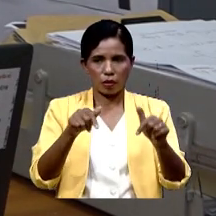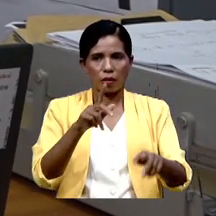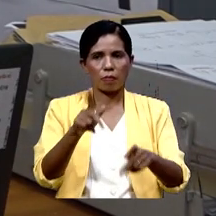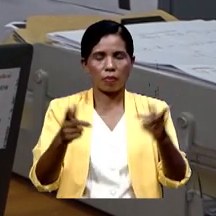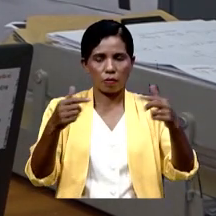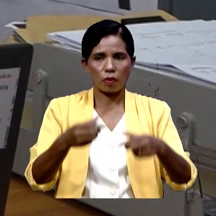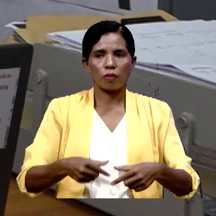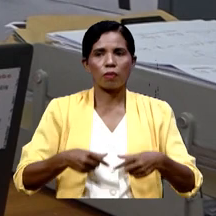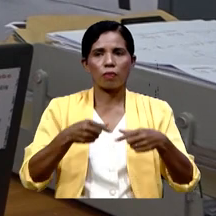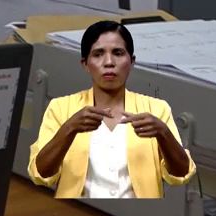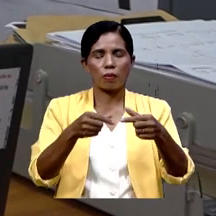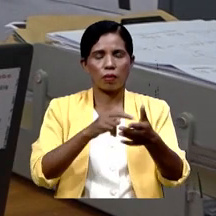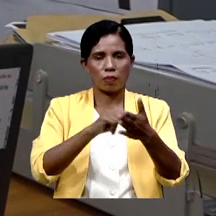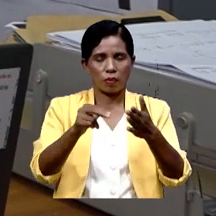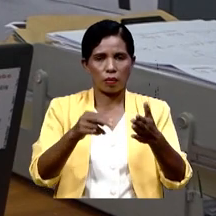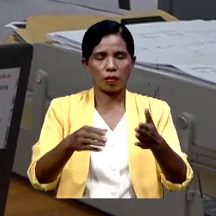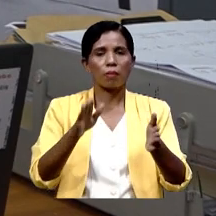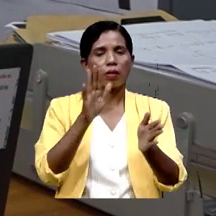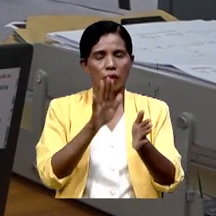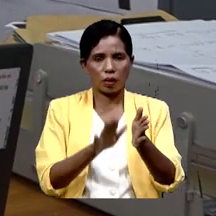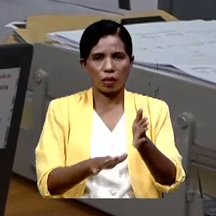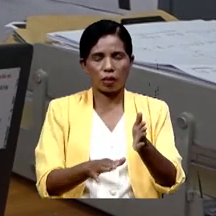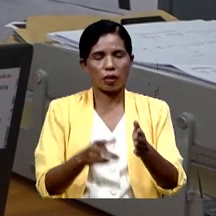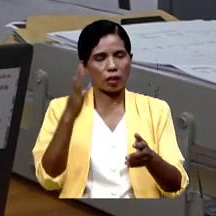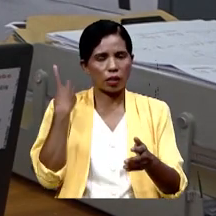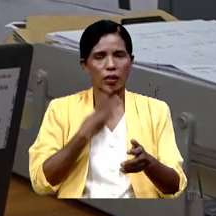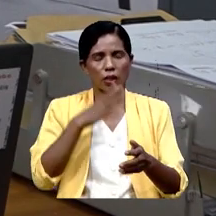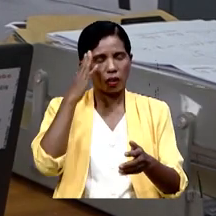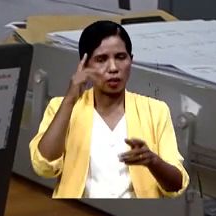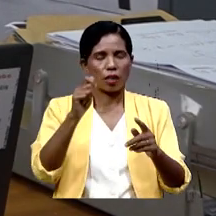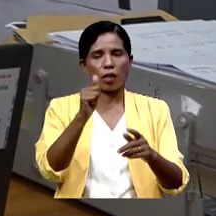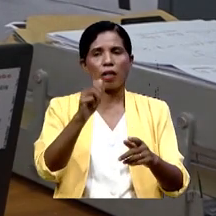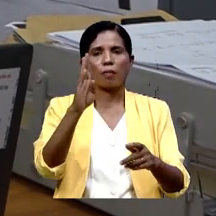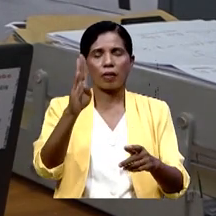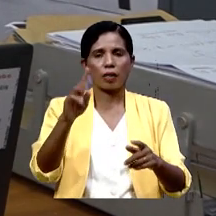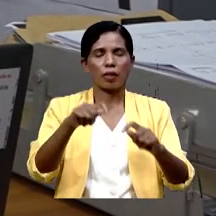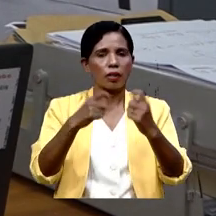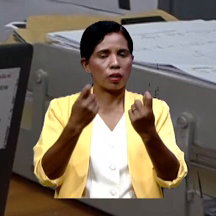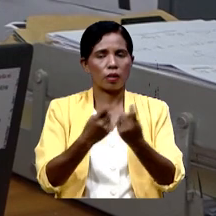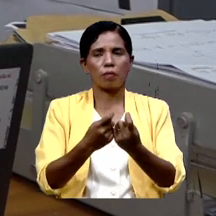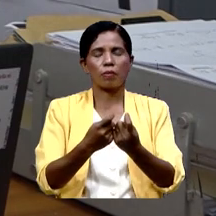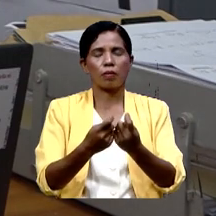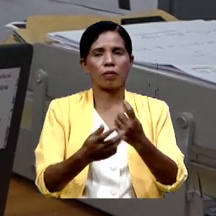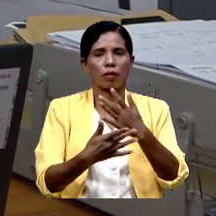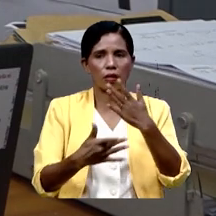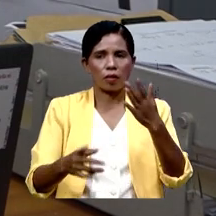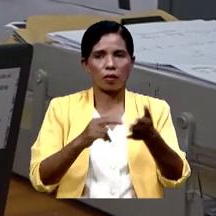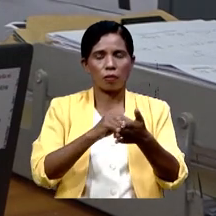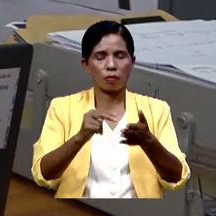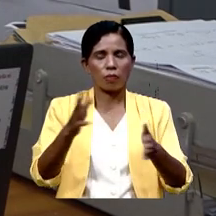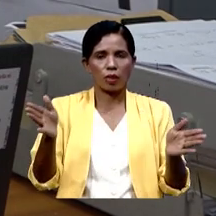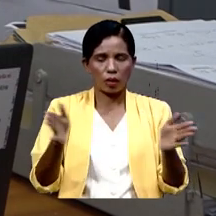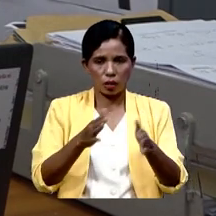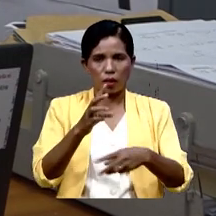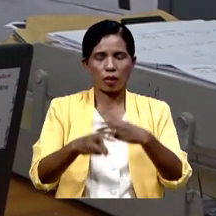mai fomos numero ne be kik. Daten katak AB ini tipura inda nebe maka numero kik lebi hamundo. Nebe